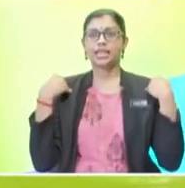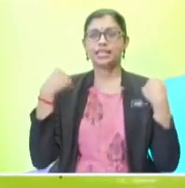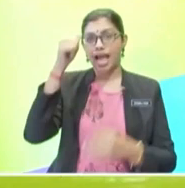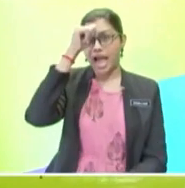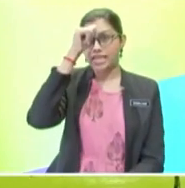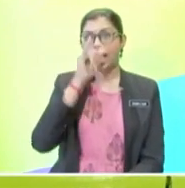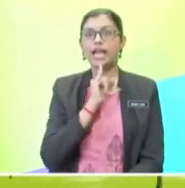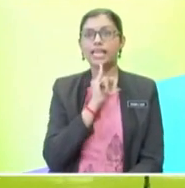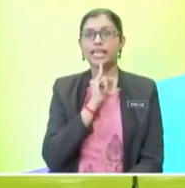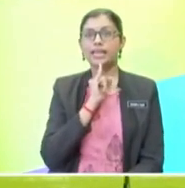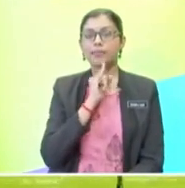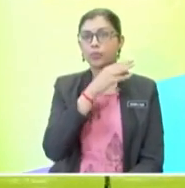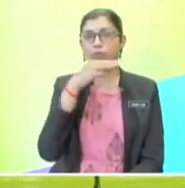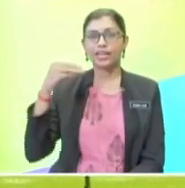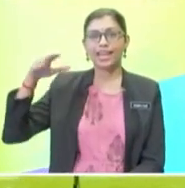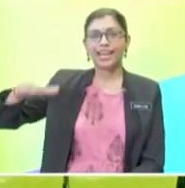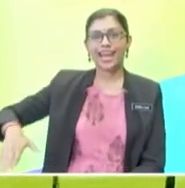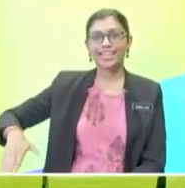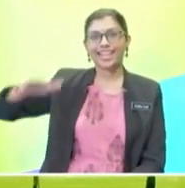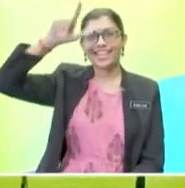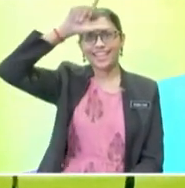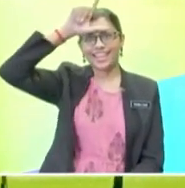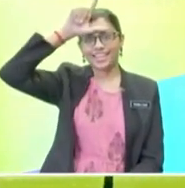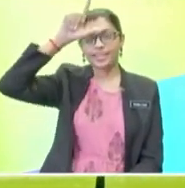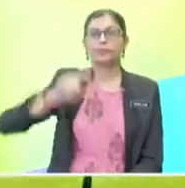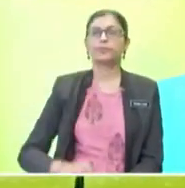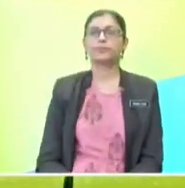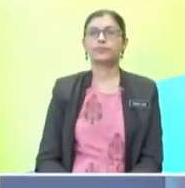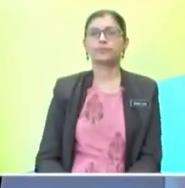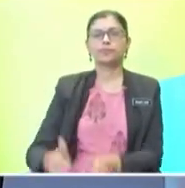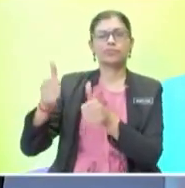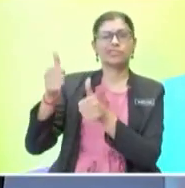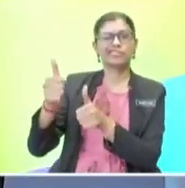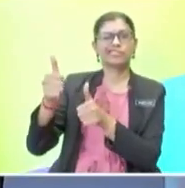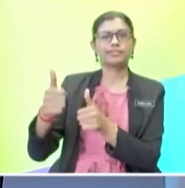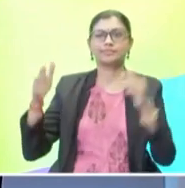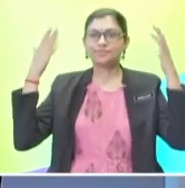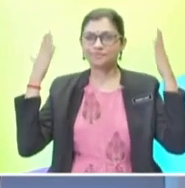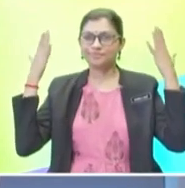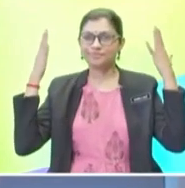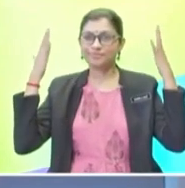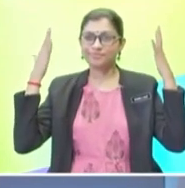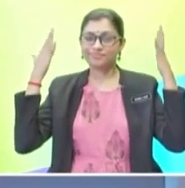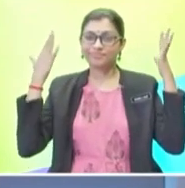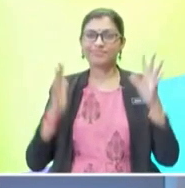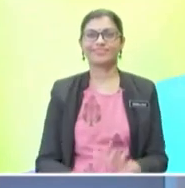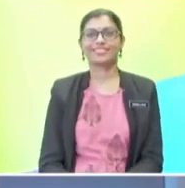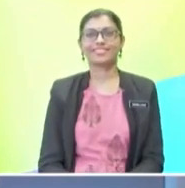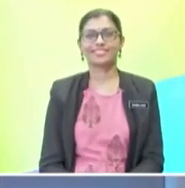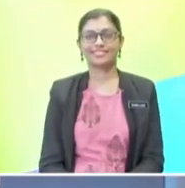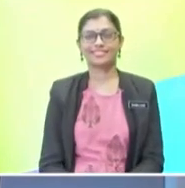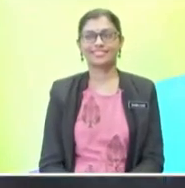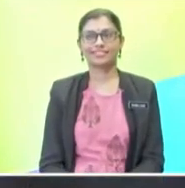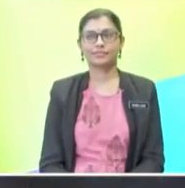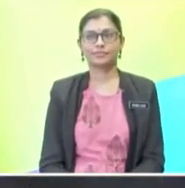ibu dan adik lelaki saya, cikgu. Oh, bagus. Terbaik, Tok Fatimah. Tepuk tangan, Tok Fatimah. Baguslah, Fatimah,